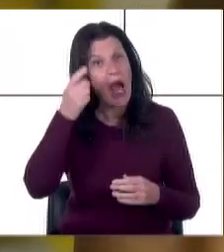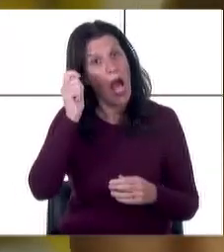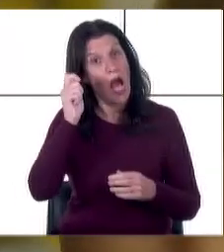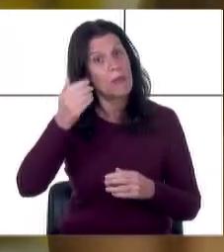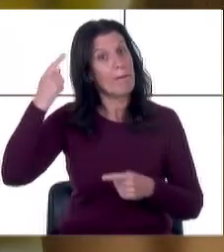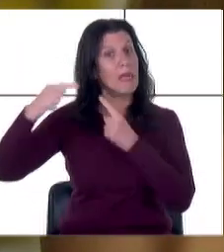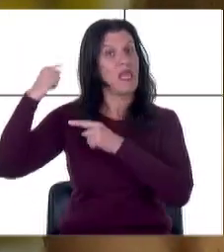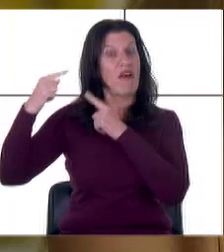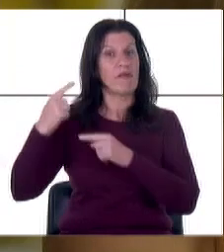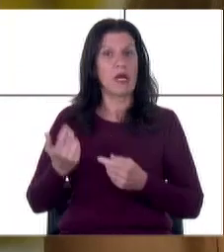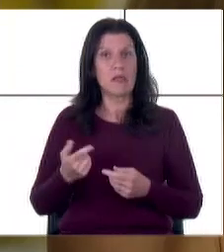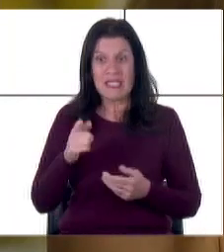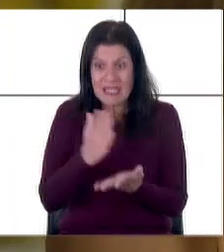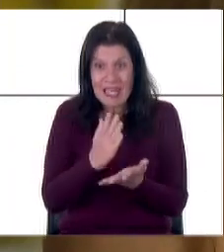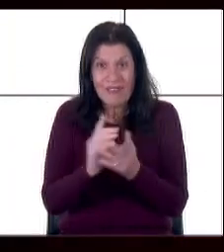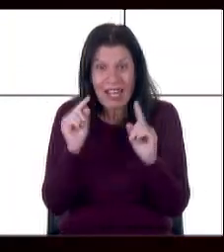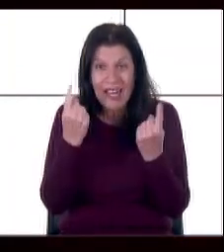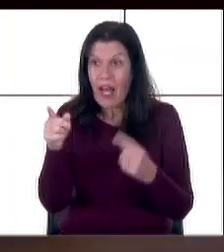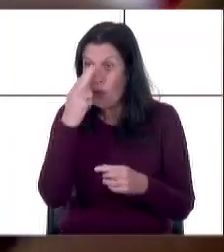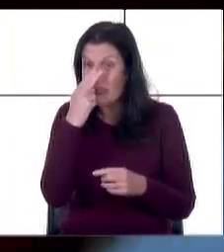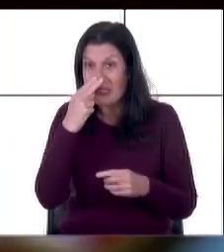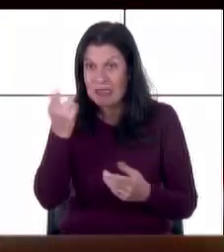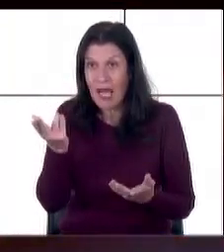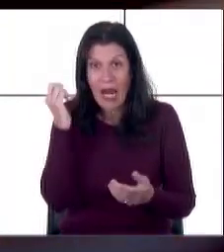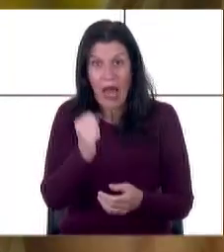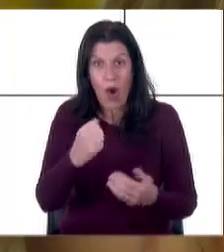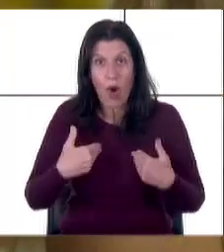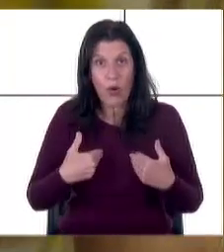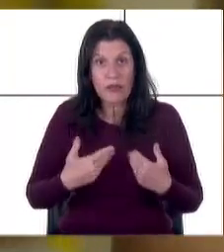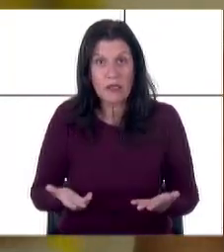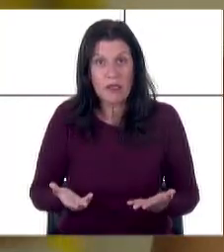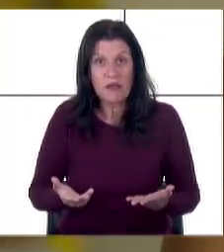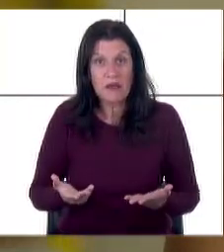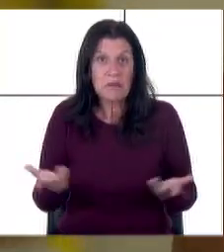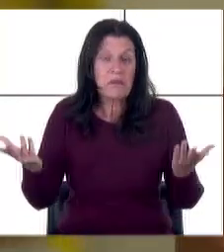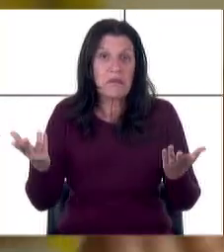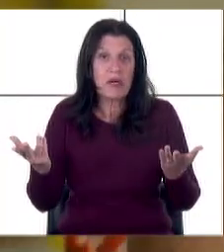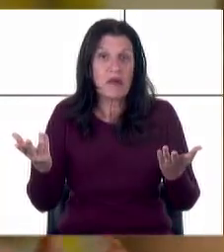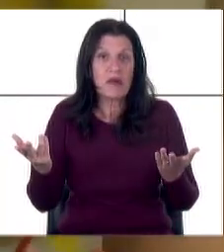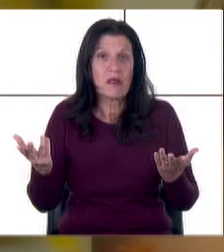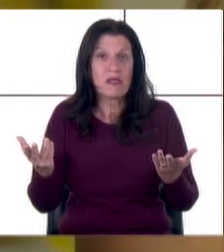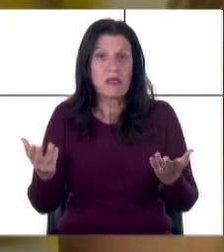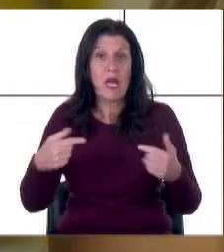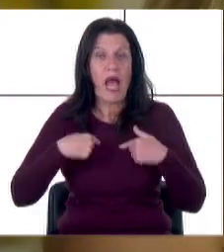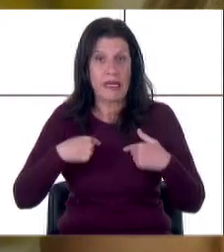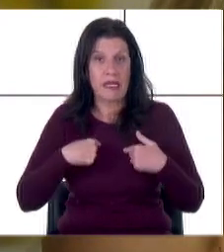הנה זה קרה. הוא ניסה להרוג אותי. פיצוי נפגע עבירה, שזאת אני נפגע עבירה.